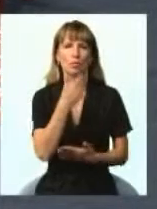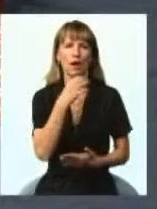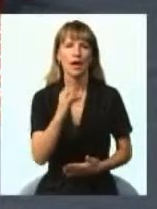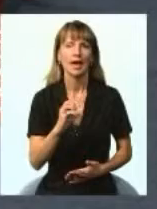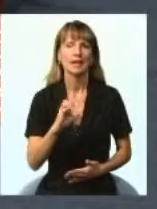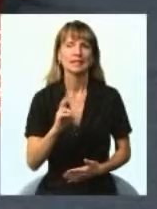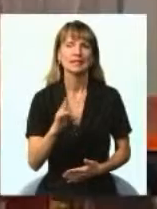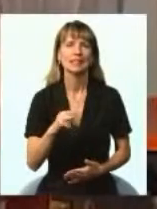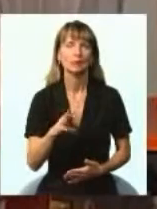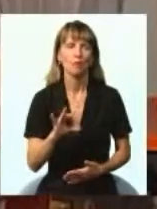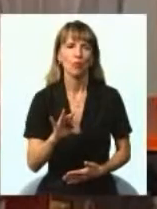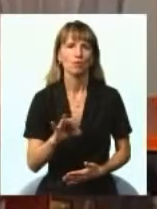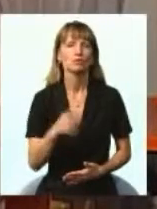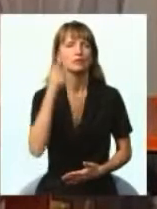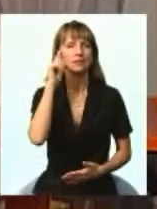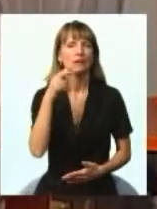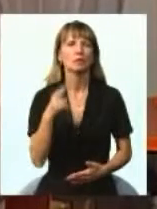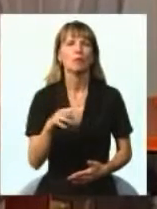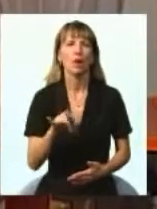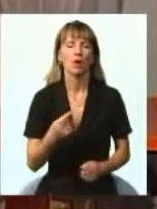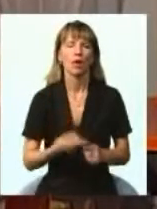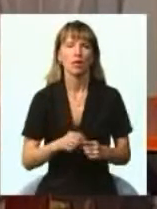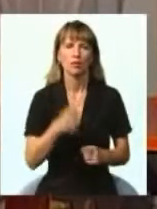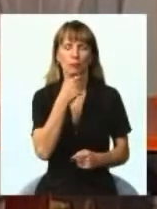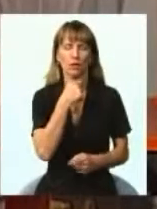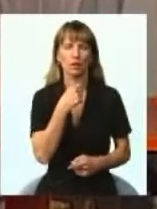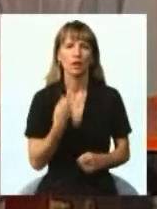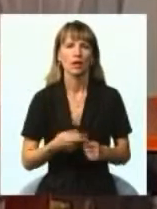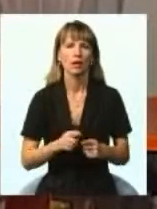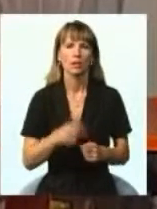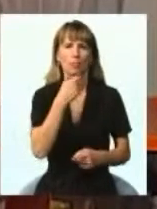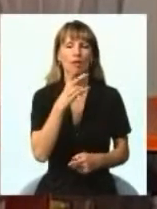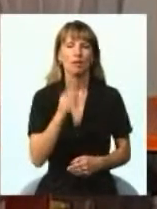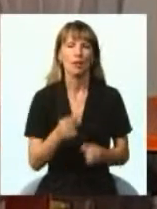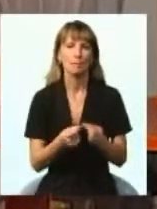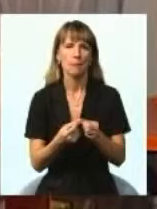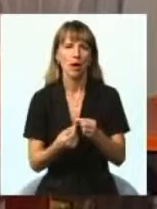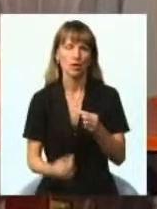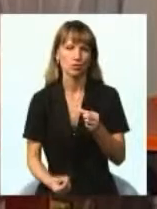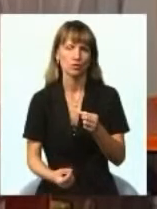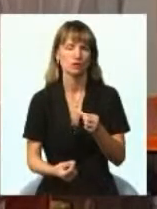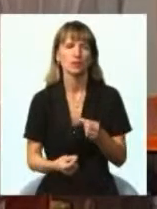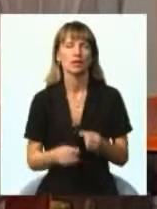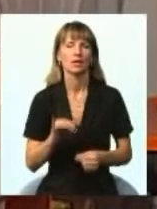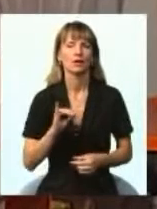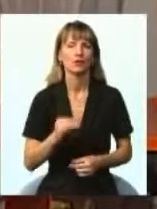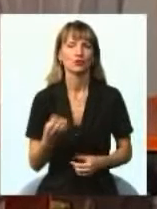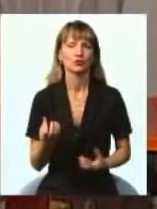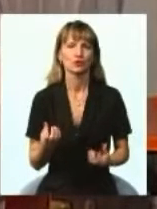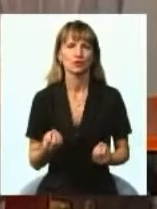це ж також вважається видом. Ескімо – це морозиво на паличці, і